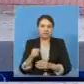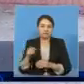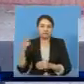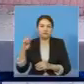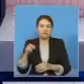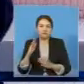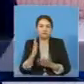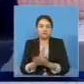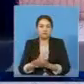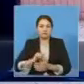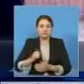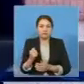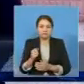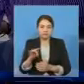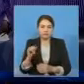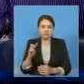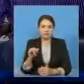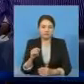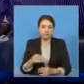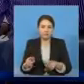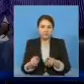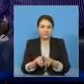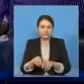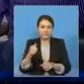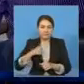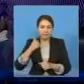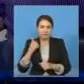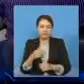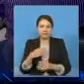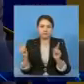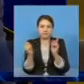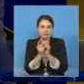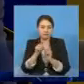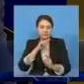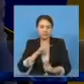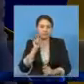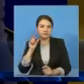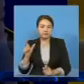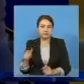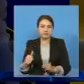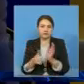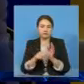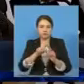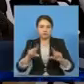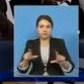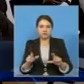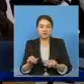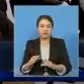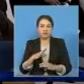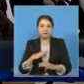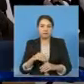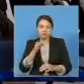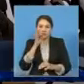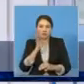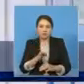много однокурсников Калихана Кузбагарова. Также воины-интернационалисты встретились с молодежью в стенах 6-й школы. Ветераны делились жизненным